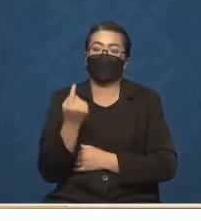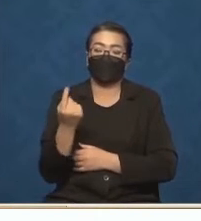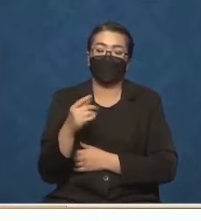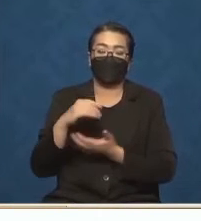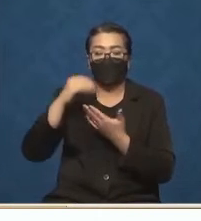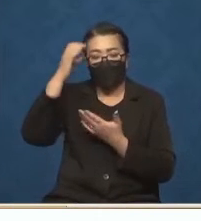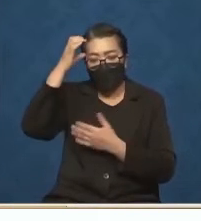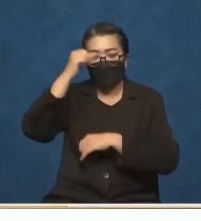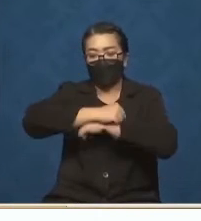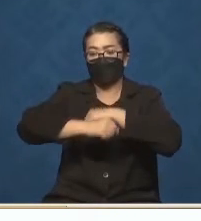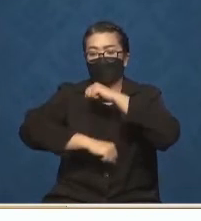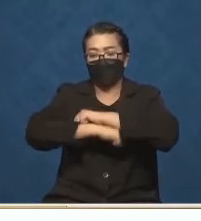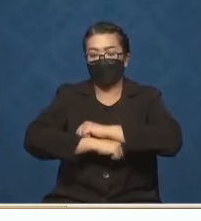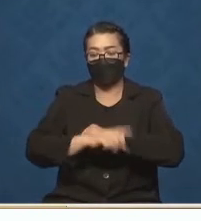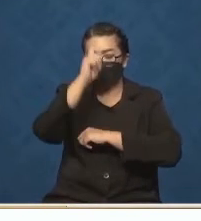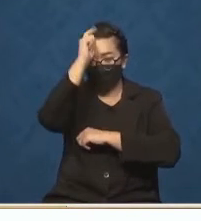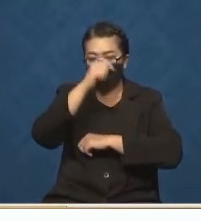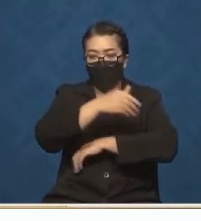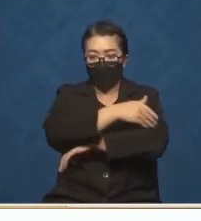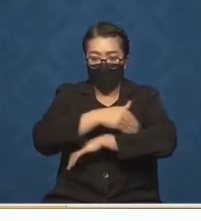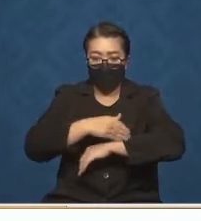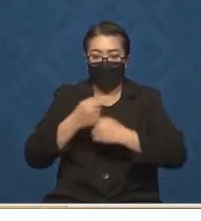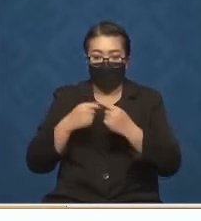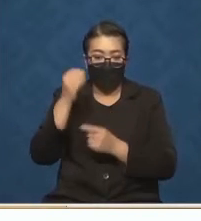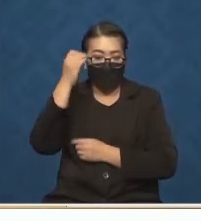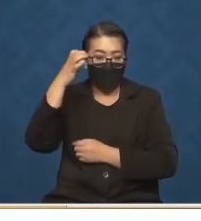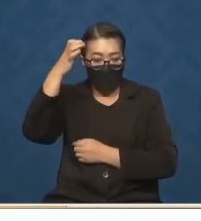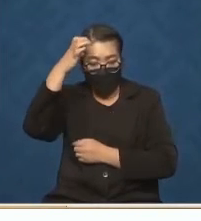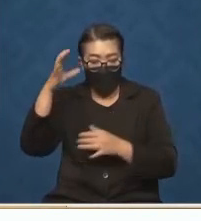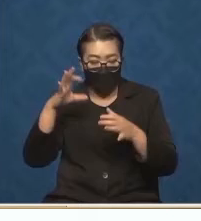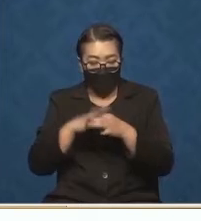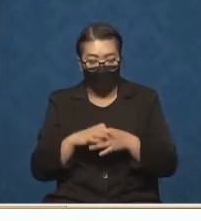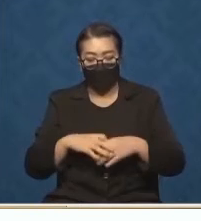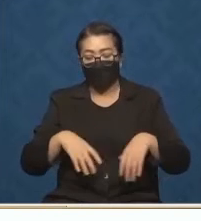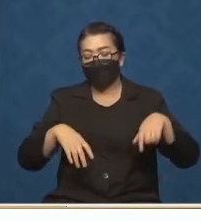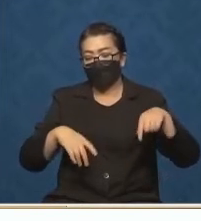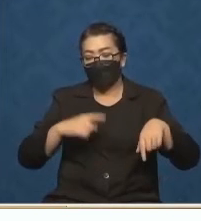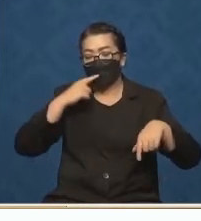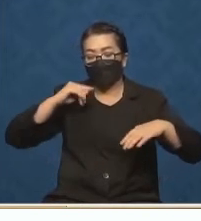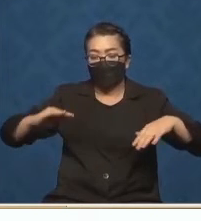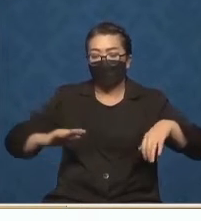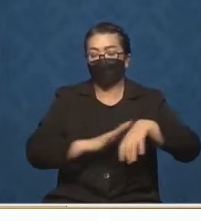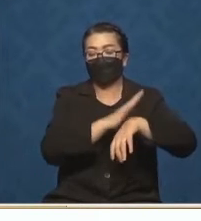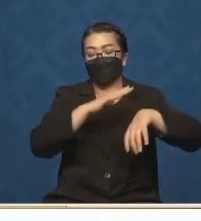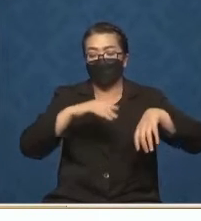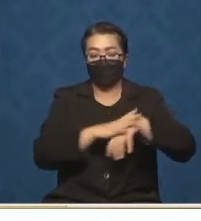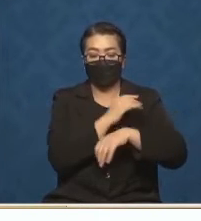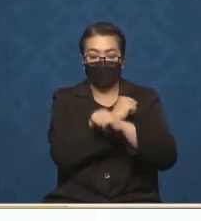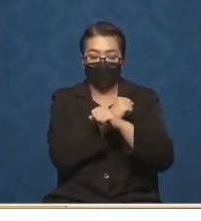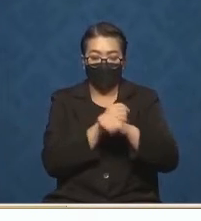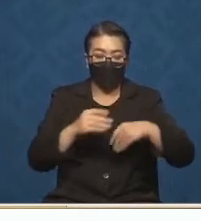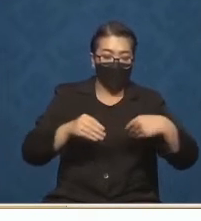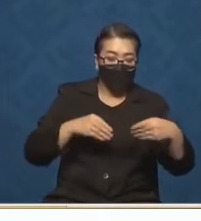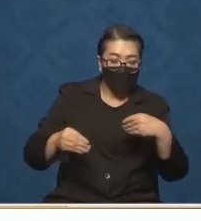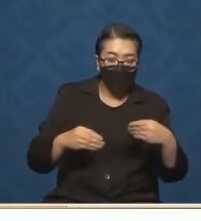ารก่อสรางทางวศวะกรรมเทานั้นแต่ผิฝาผดตวครับมีการม